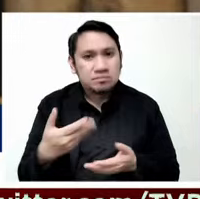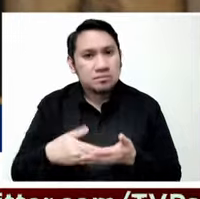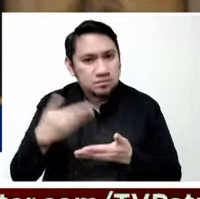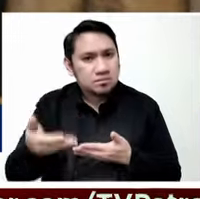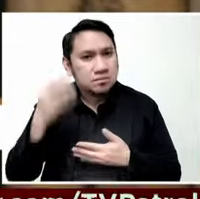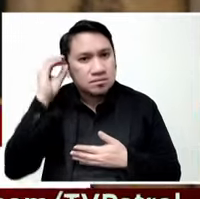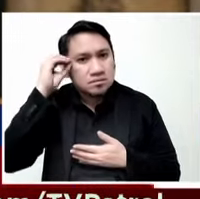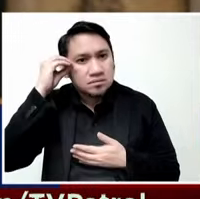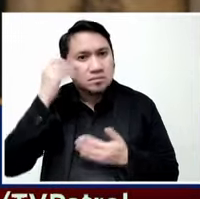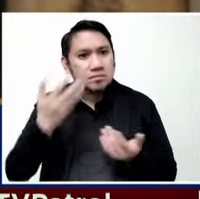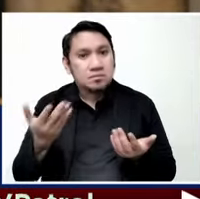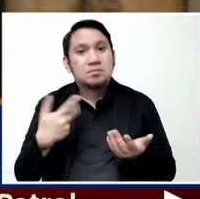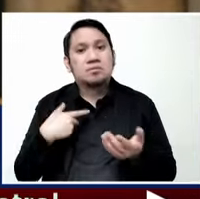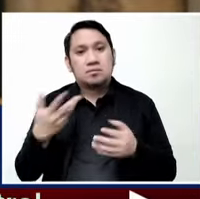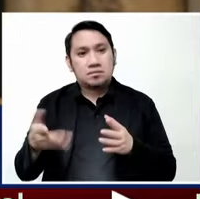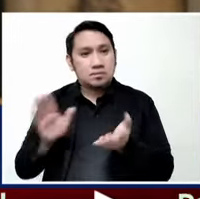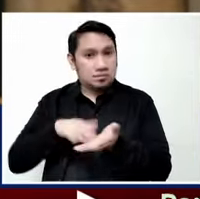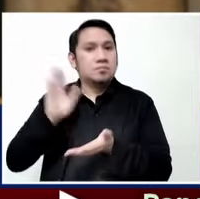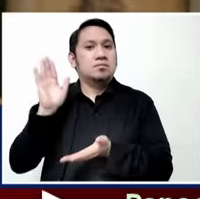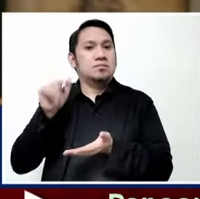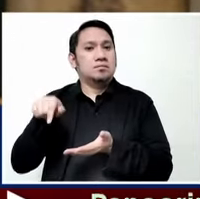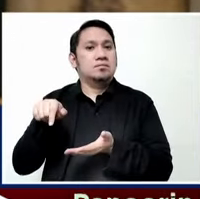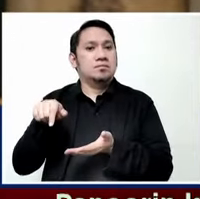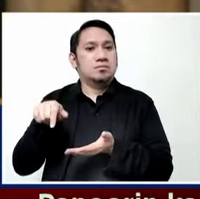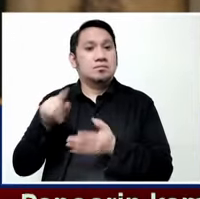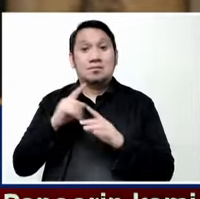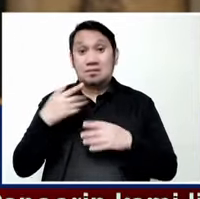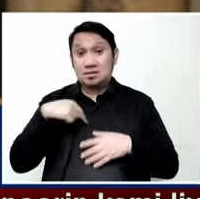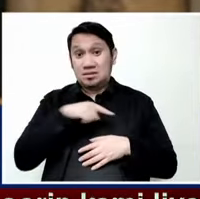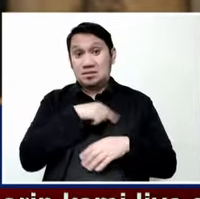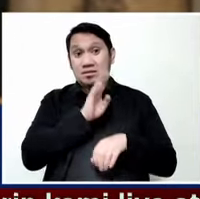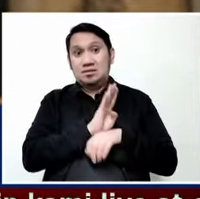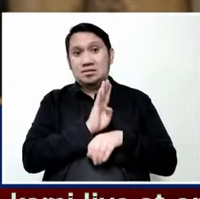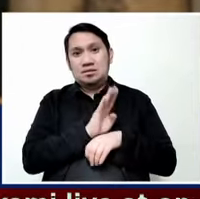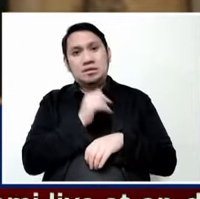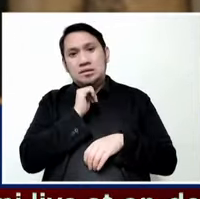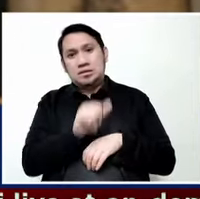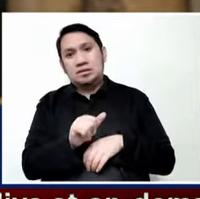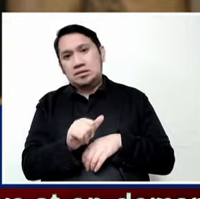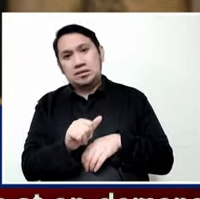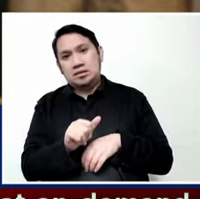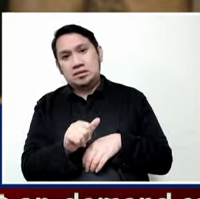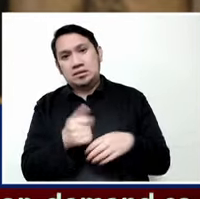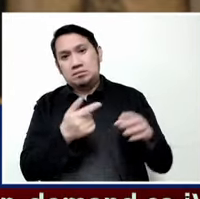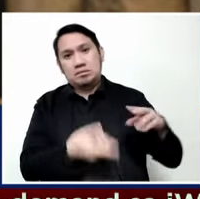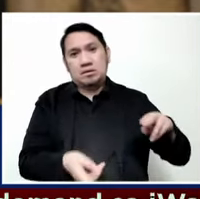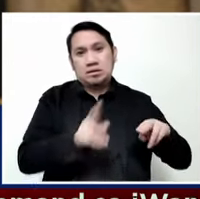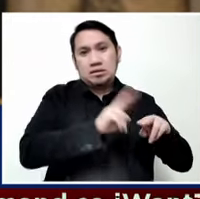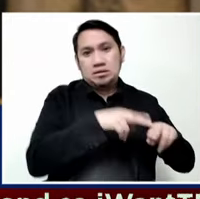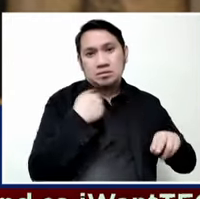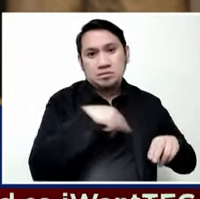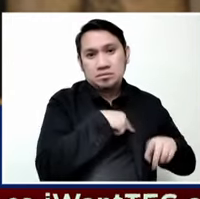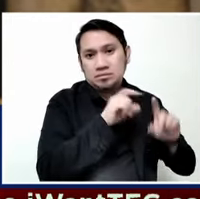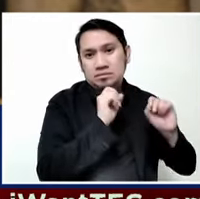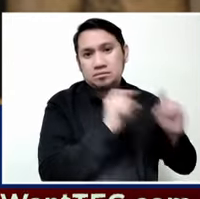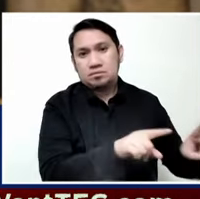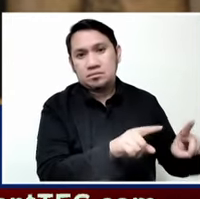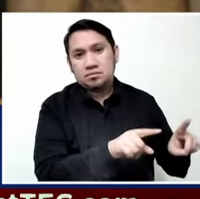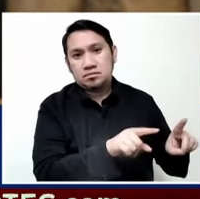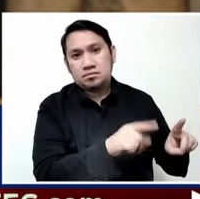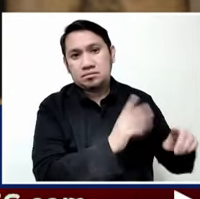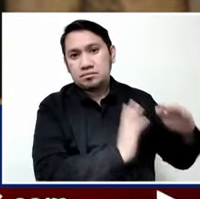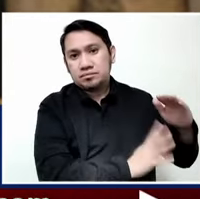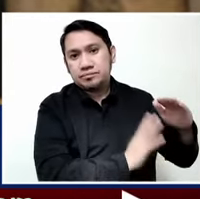syempre, tataas po yung presyo. But then, kami, ayaw namin ipasa sa consumers yung taas ng presyo. So, ang mangyayari po